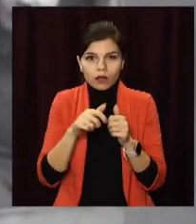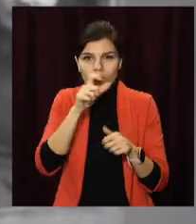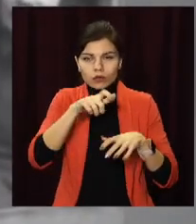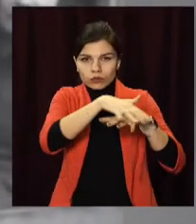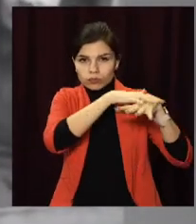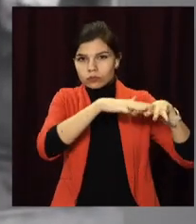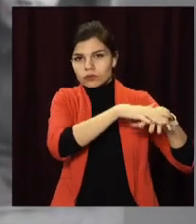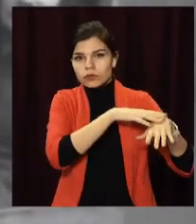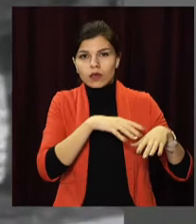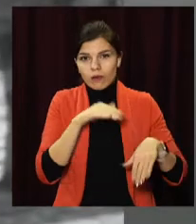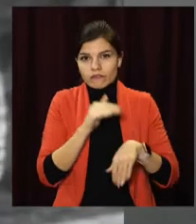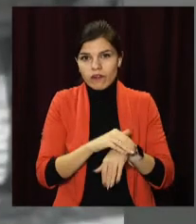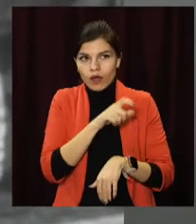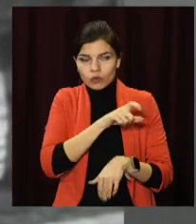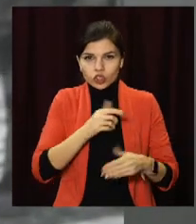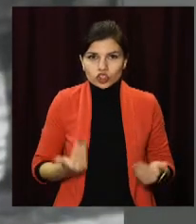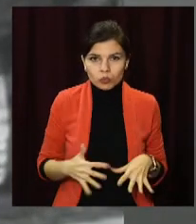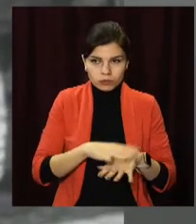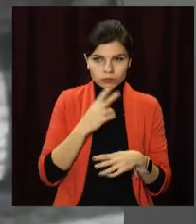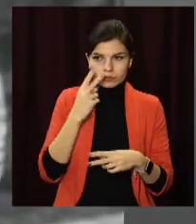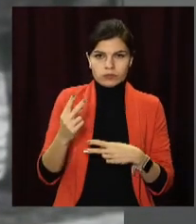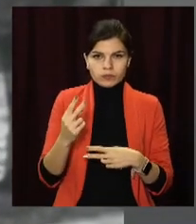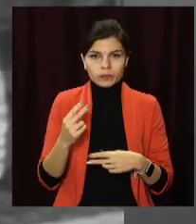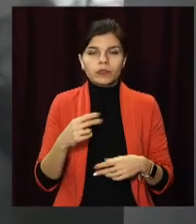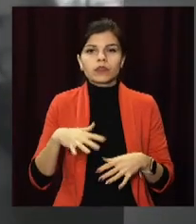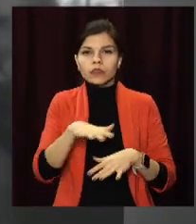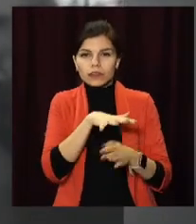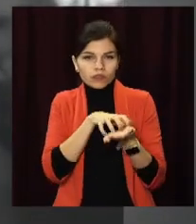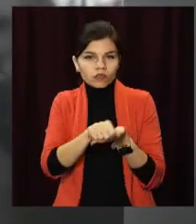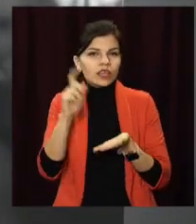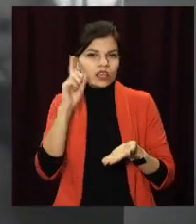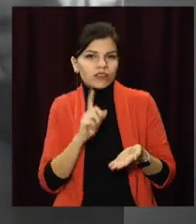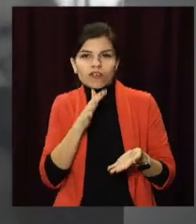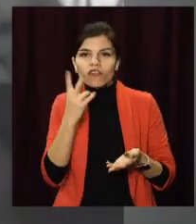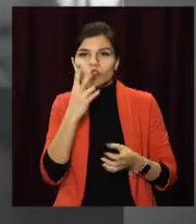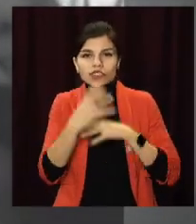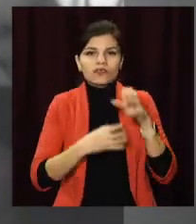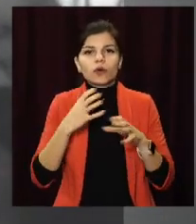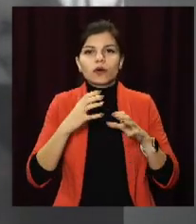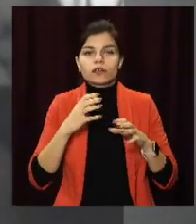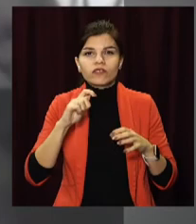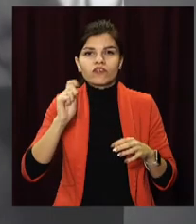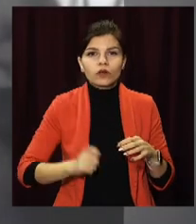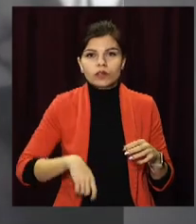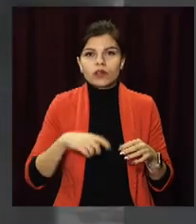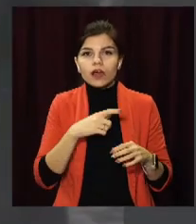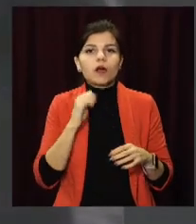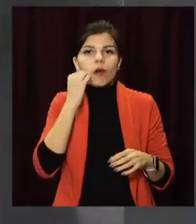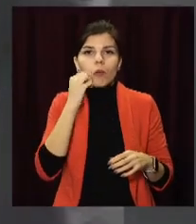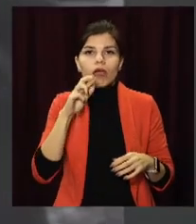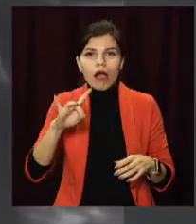населеними пунктами. Фактично на очах місцевих жителів. Епіцентром знищення євреїв під час Другої світової війни стало урочище Бабин